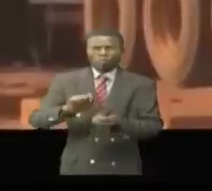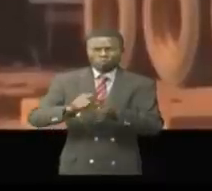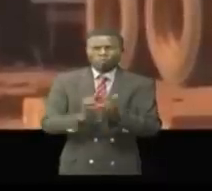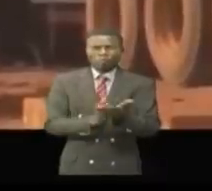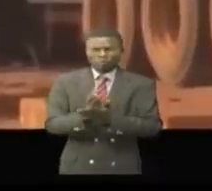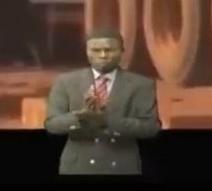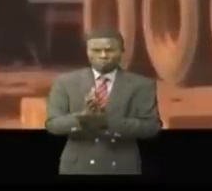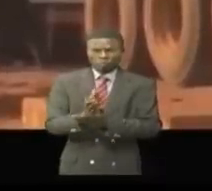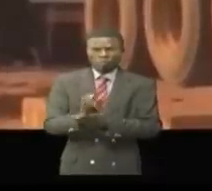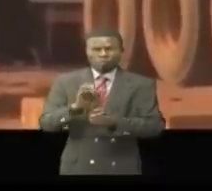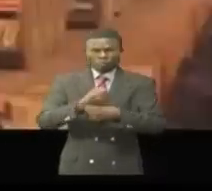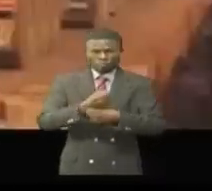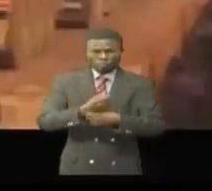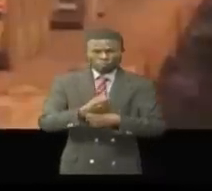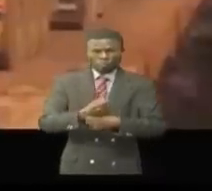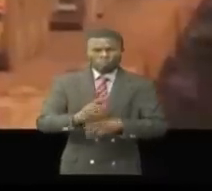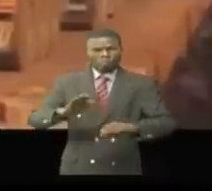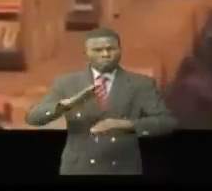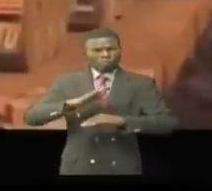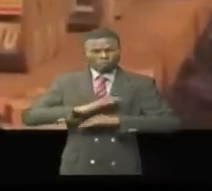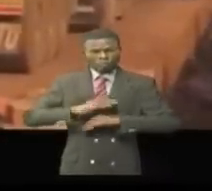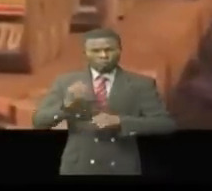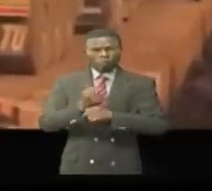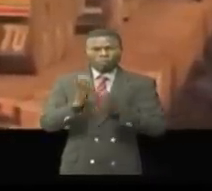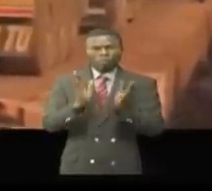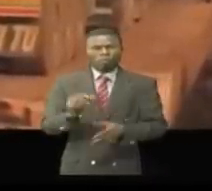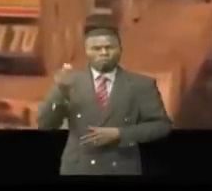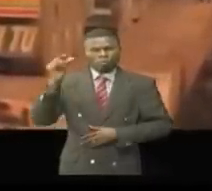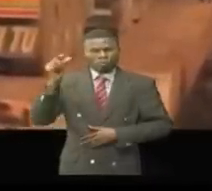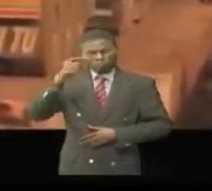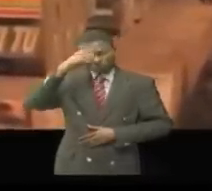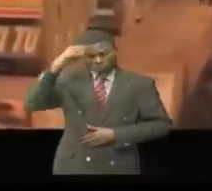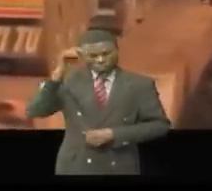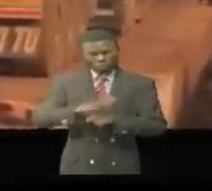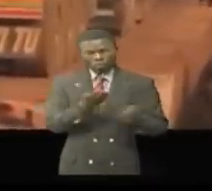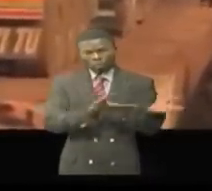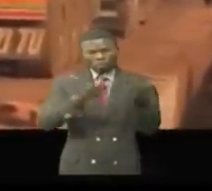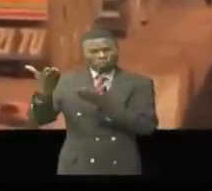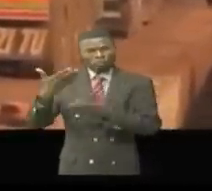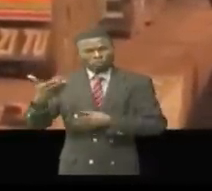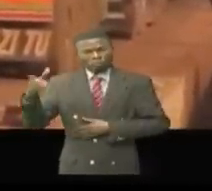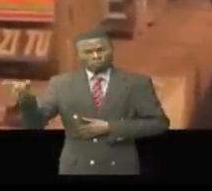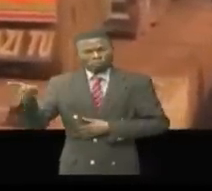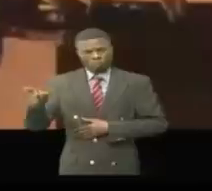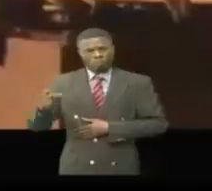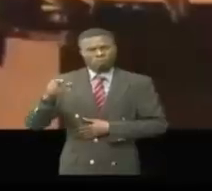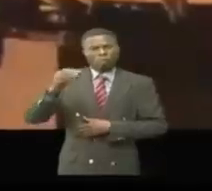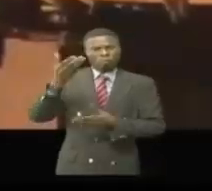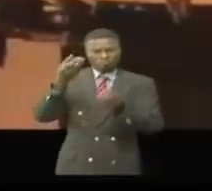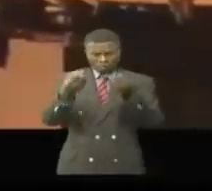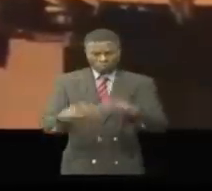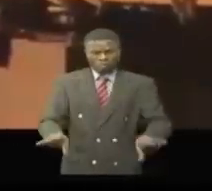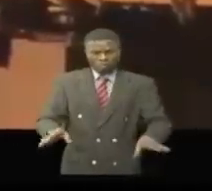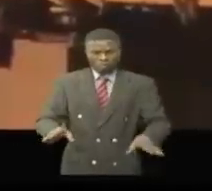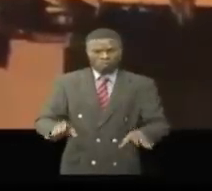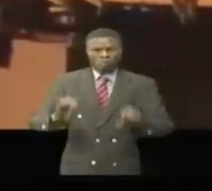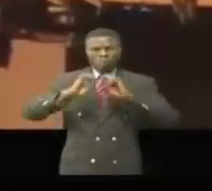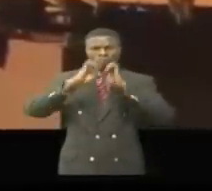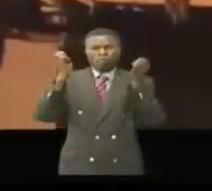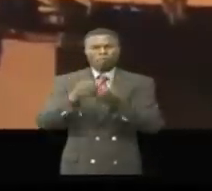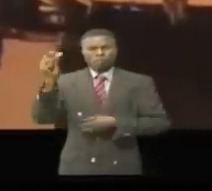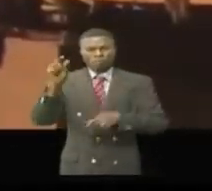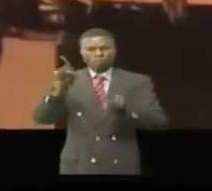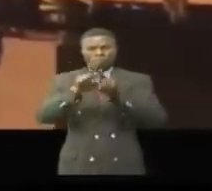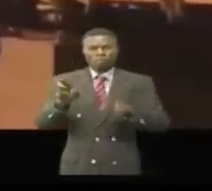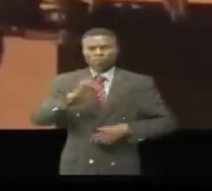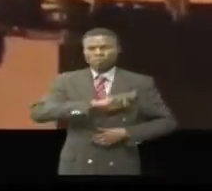Cela constituera un soulagement des opérateurs miniers qui peinent à évacuer leurs produits. Un manque à gagner tant pour les entreprises minières que pour la